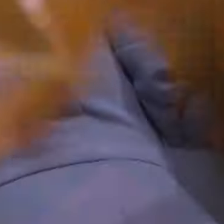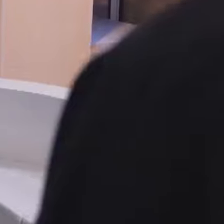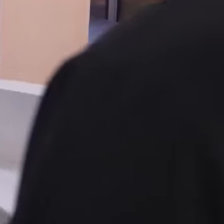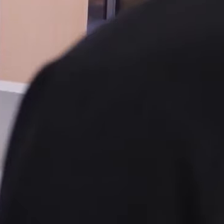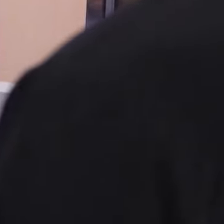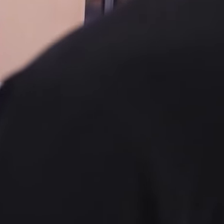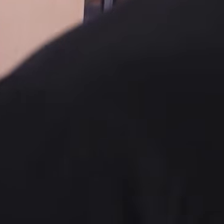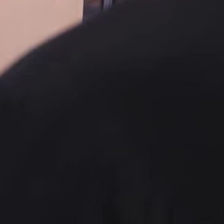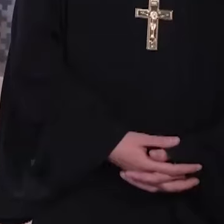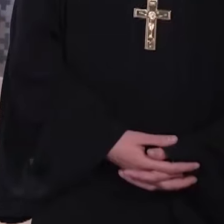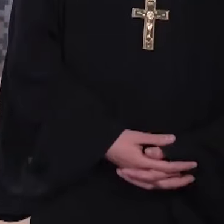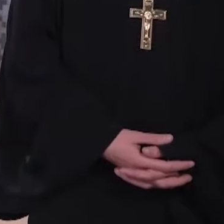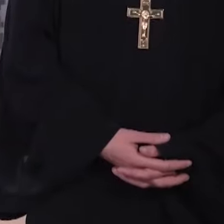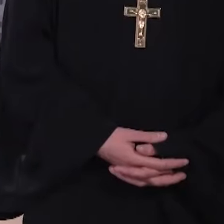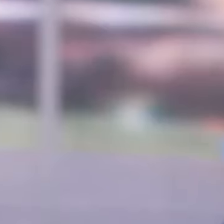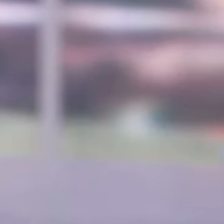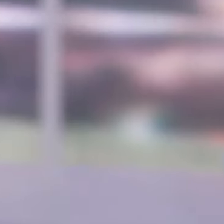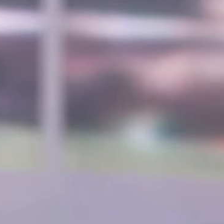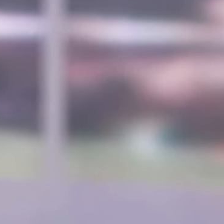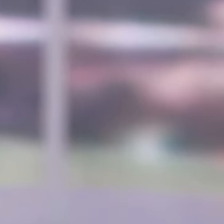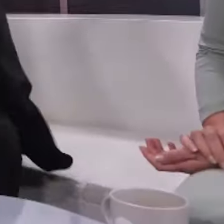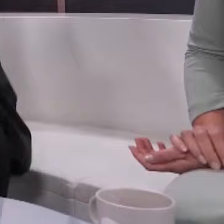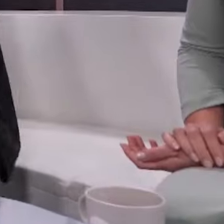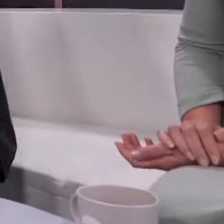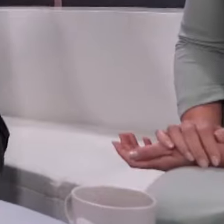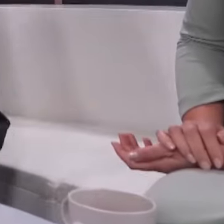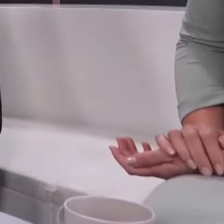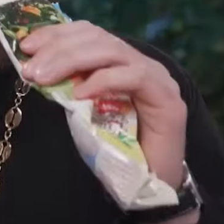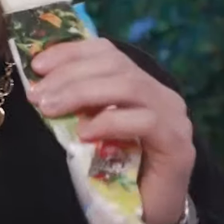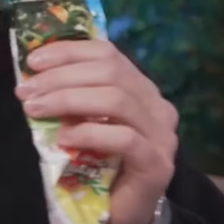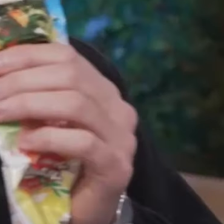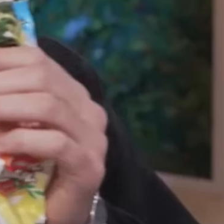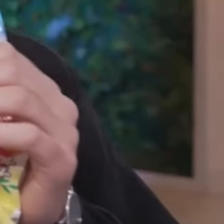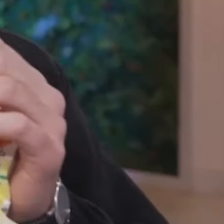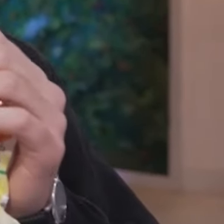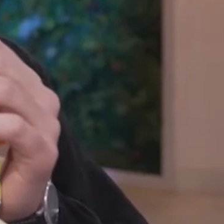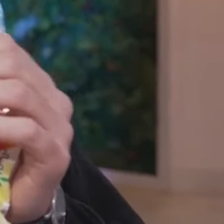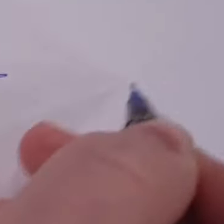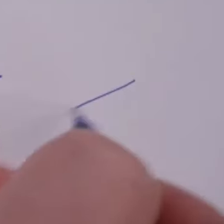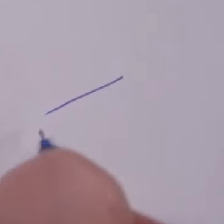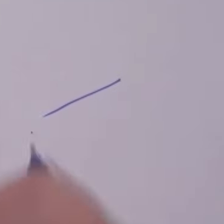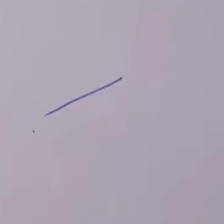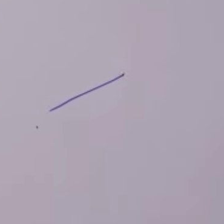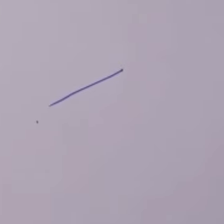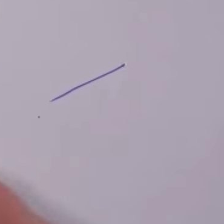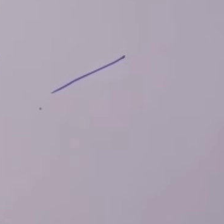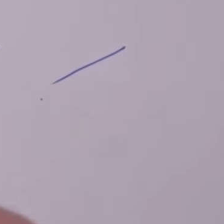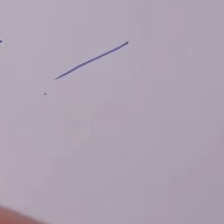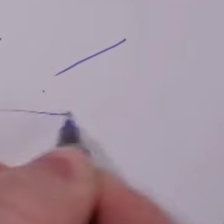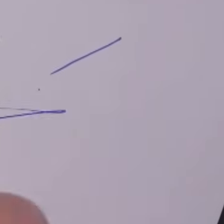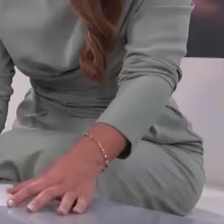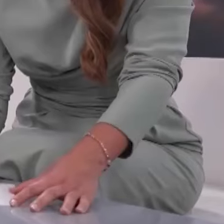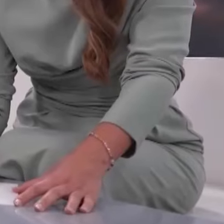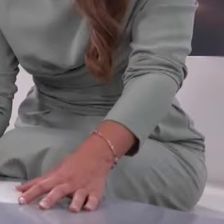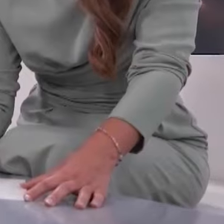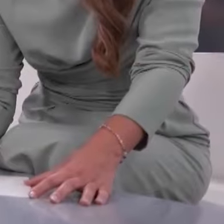погоду. Утро, которое начинает твой лучший и самый главный день, наполняя его молитвой, верой